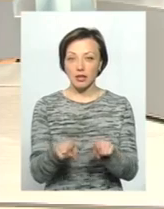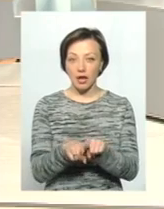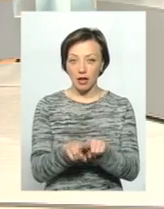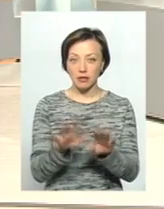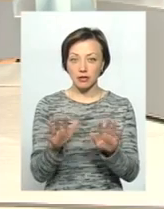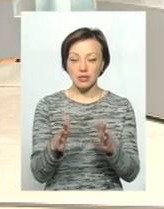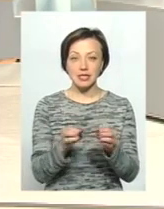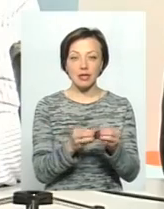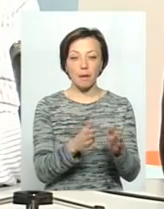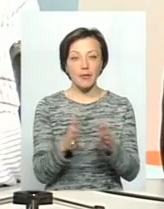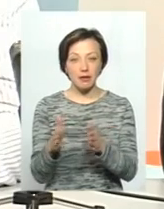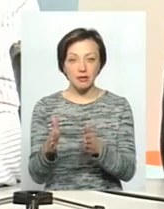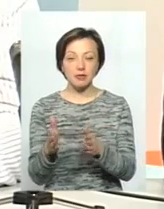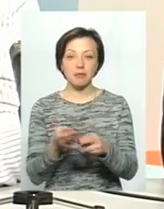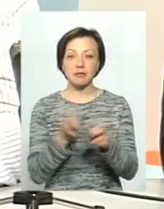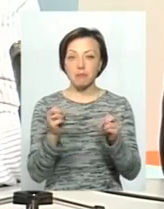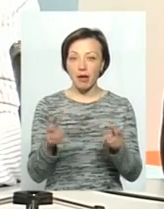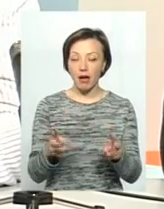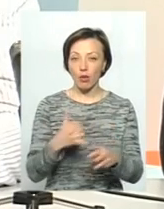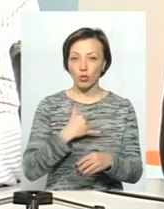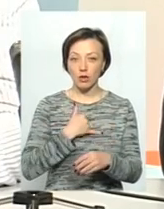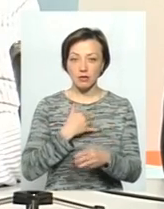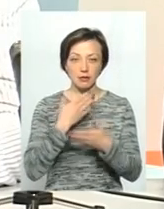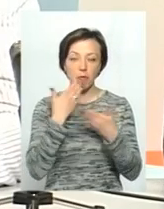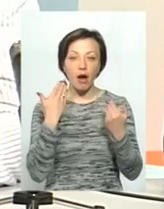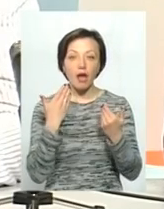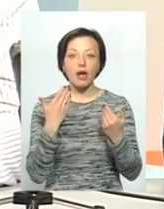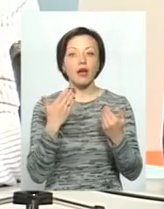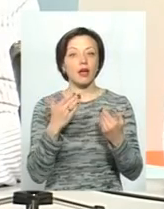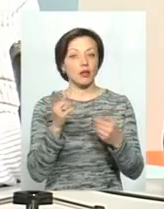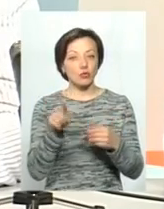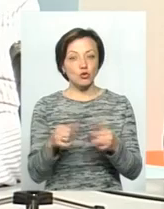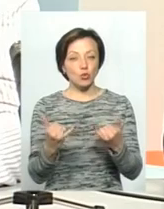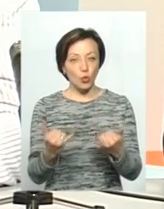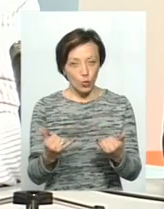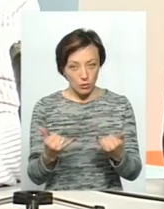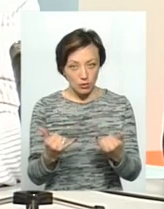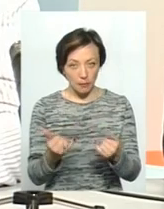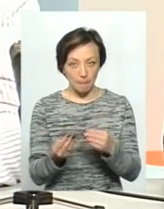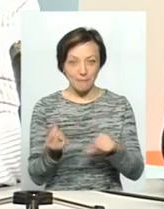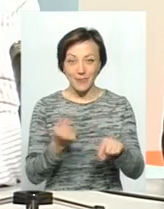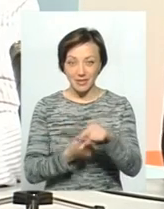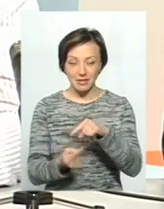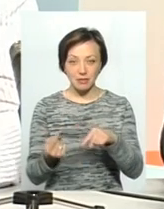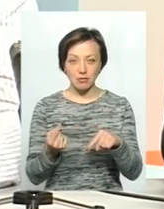що стабільності, от, безопасності у нас нема. Тому що сьогодні, кажуть, бізнес,